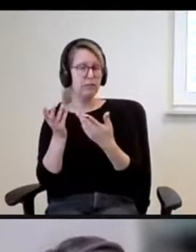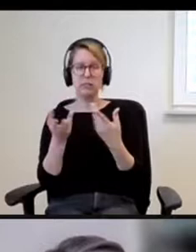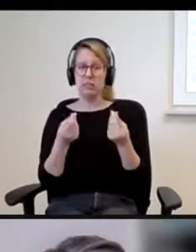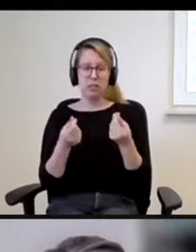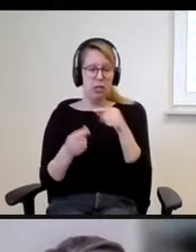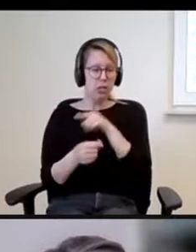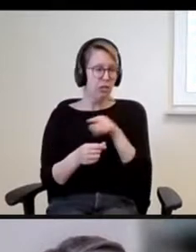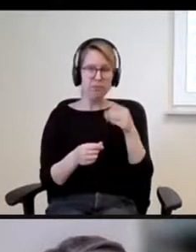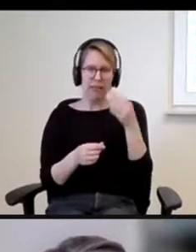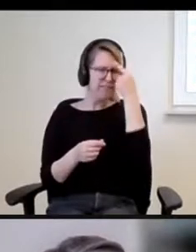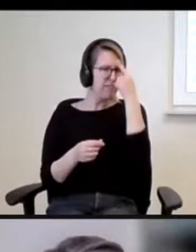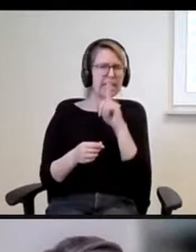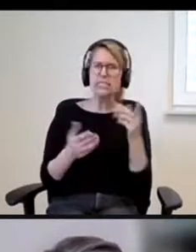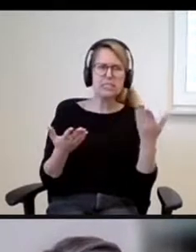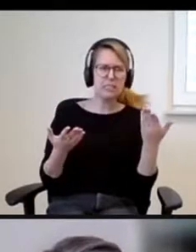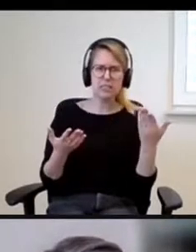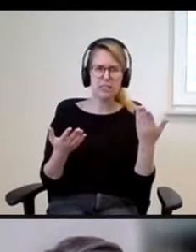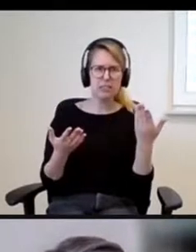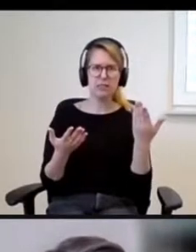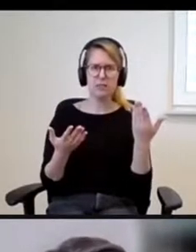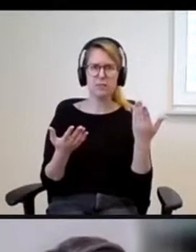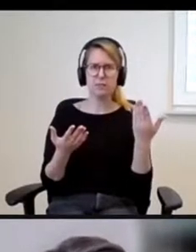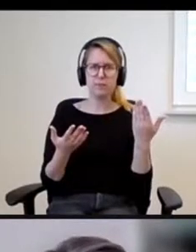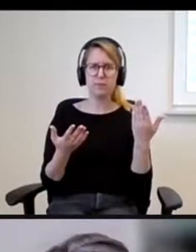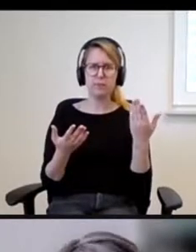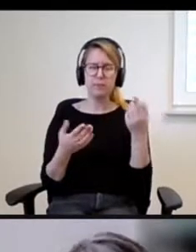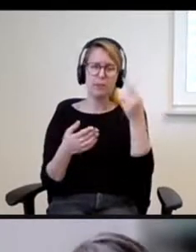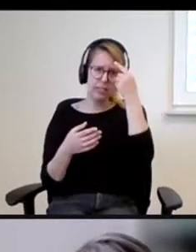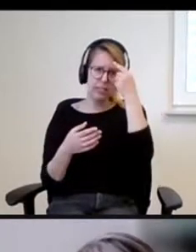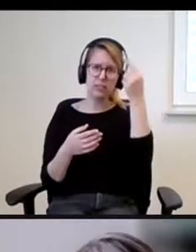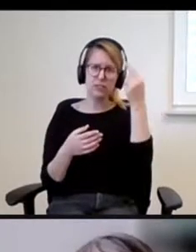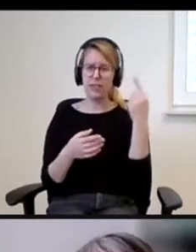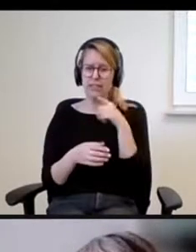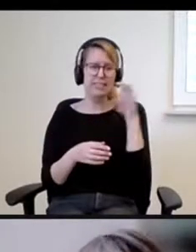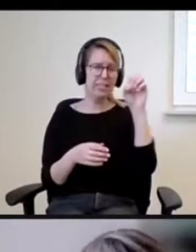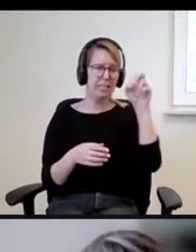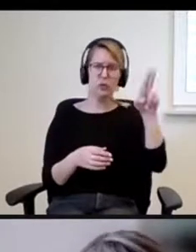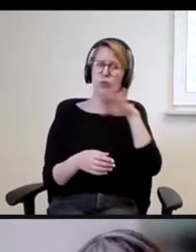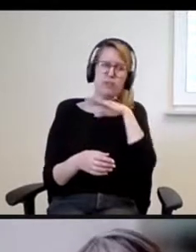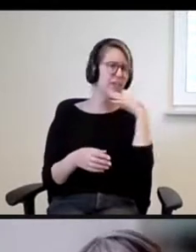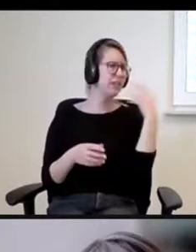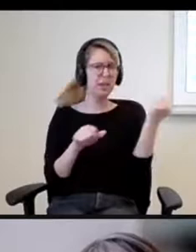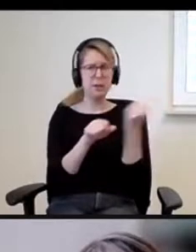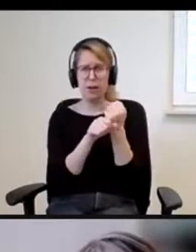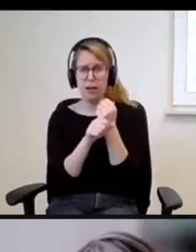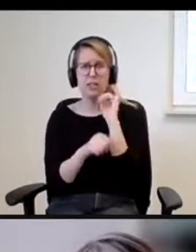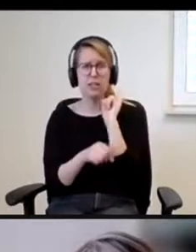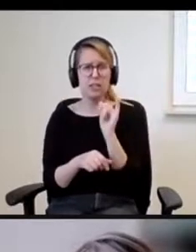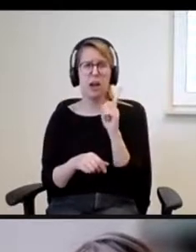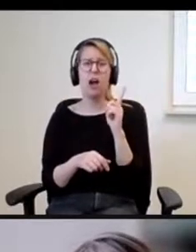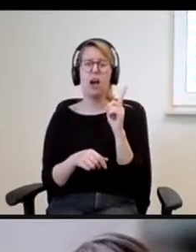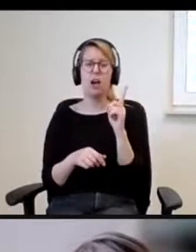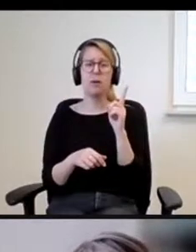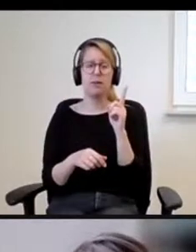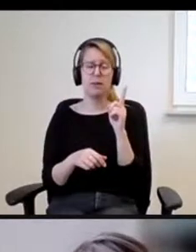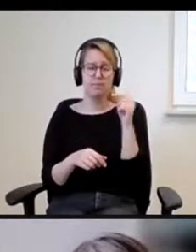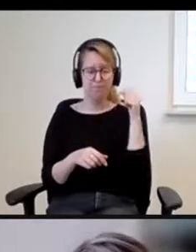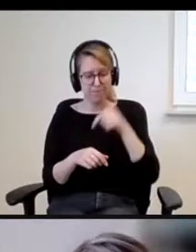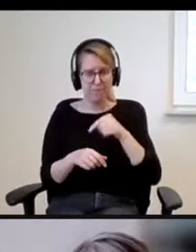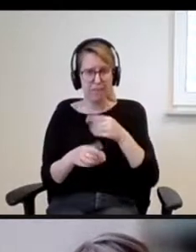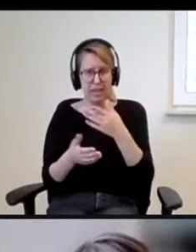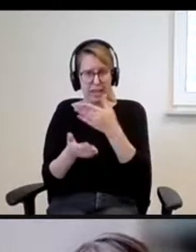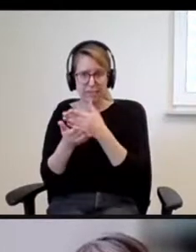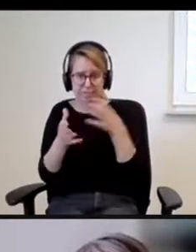sais que vous faites énormément de choses pour ça. Mais ça ne remonte pas. Ça ne remonte pas du tout.